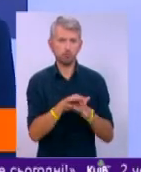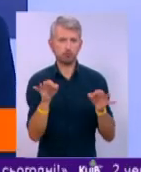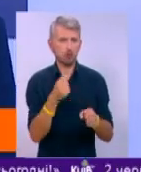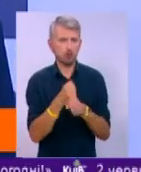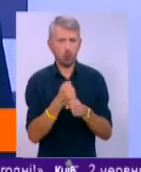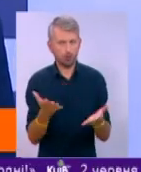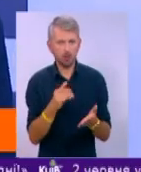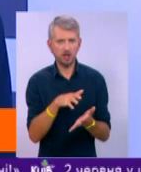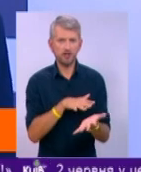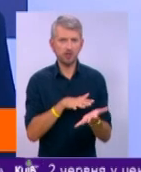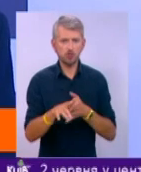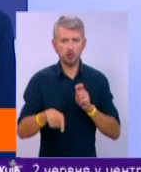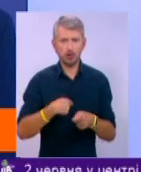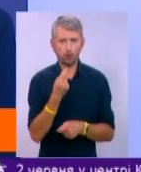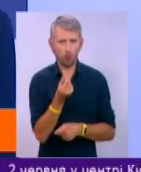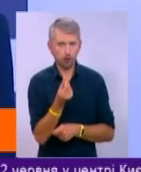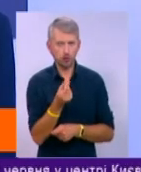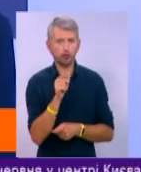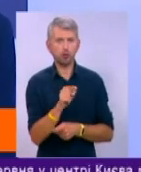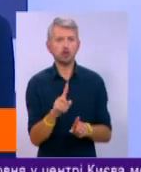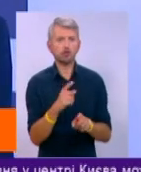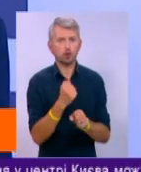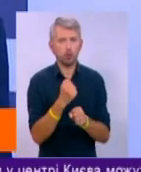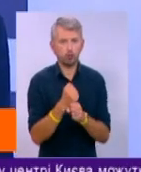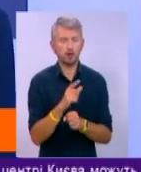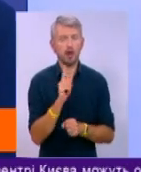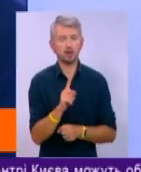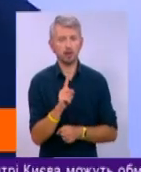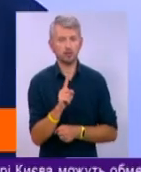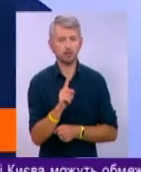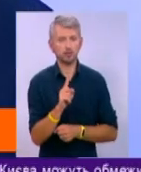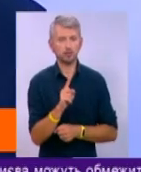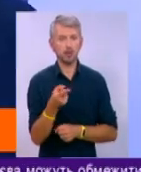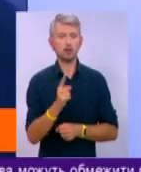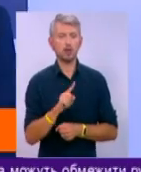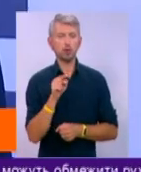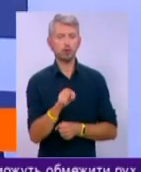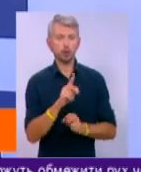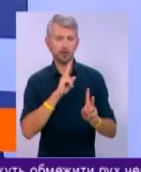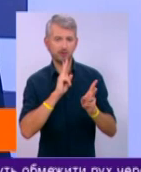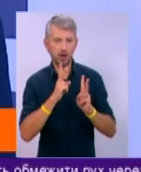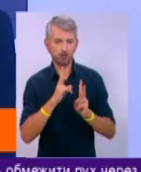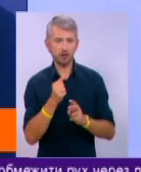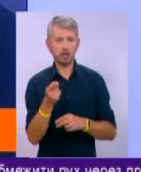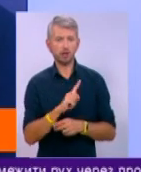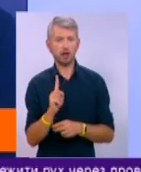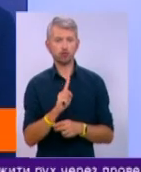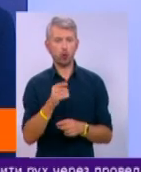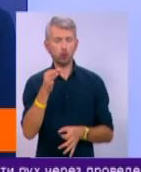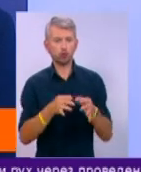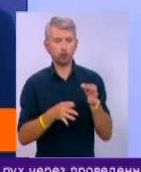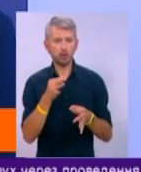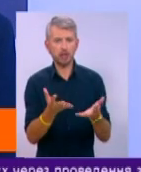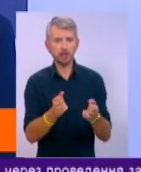не роблять, витрачають даремно кошти, вони щось роблять, але те, що вони скаржаться на те, що суди